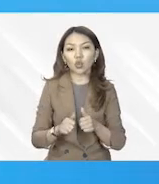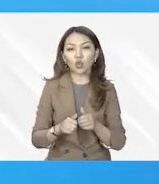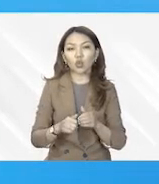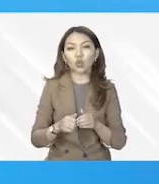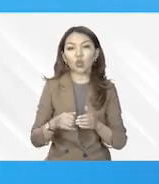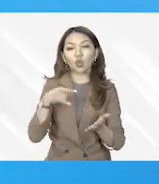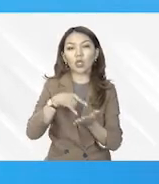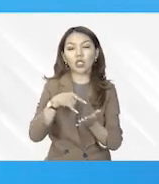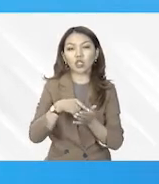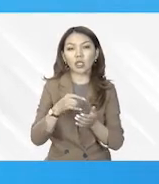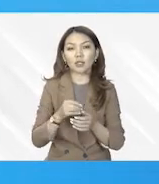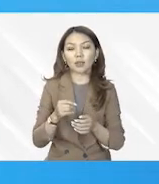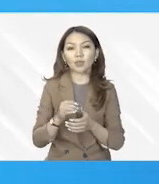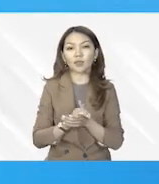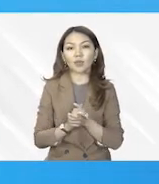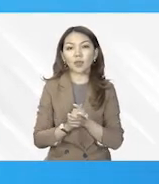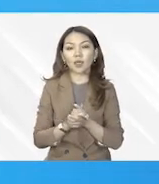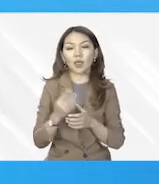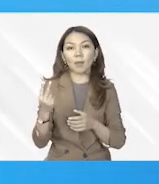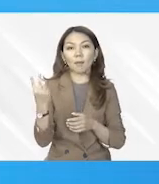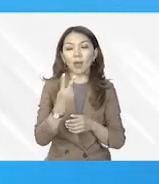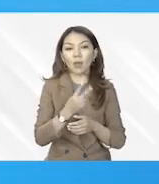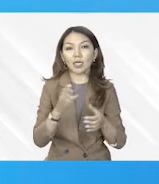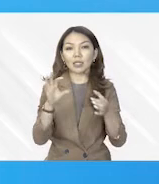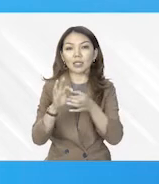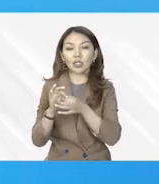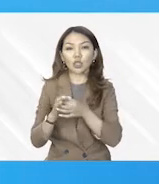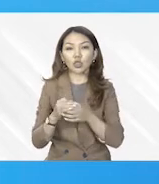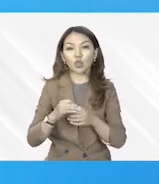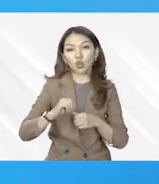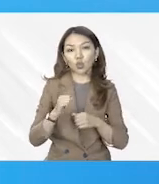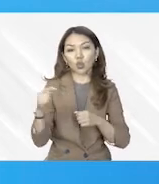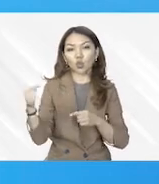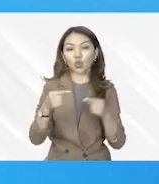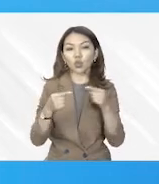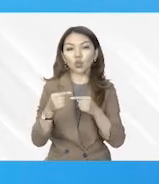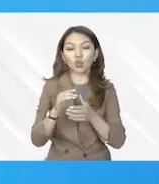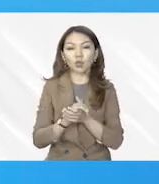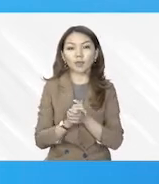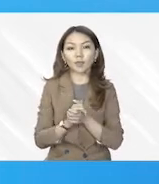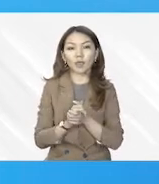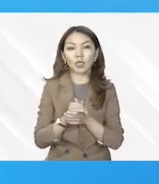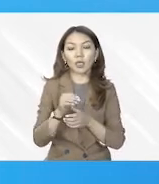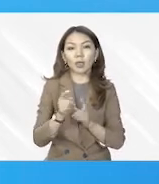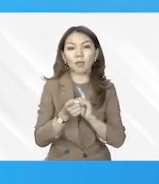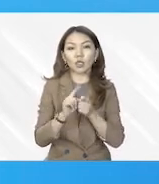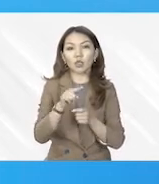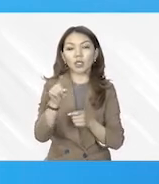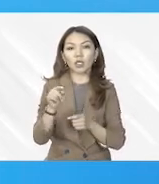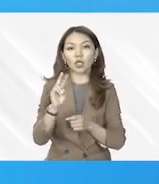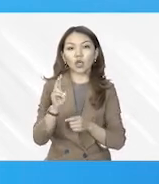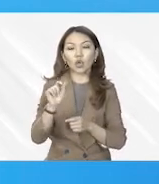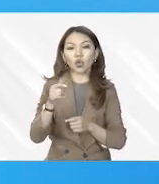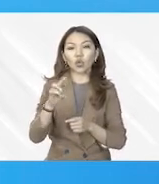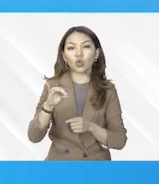Гомологичные хромосомы попарно соединяются друг с другом, то есть происходит их конъюгация, от